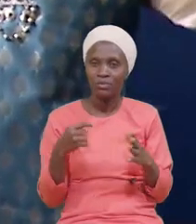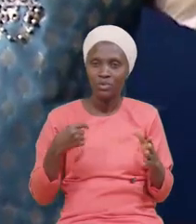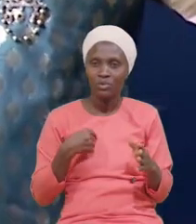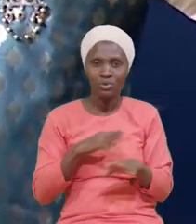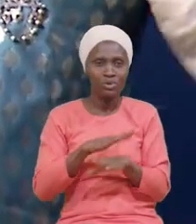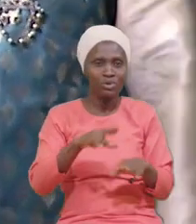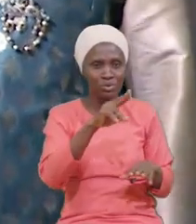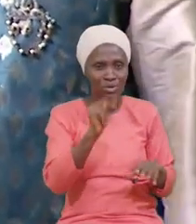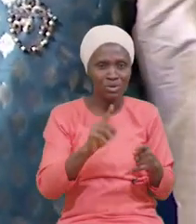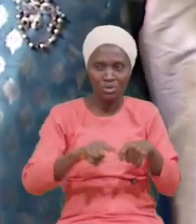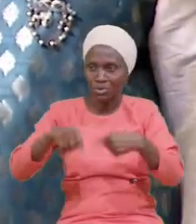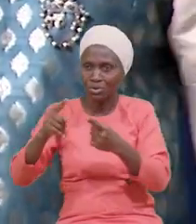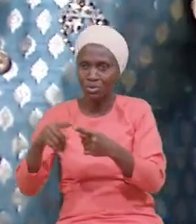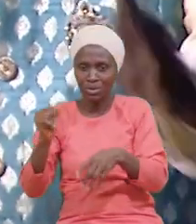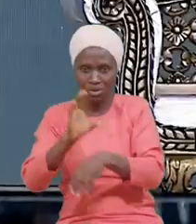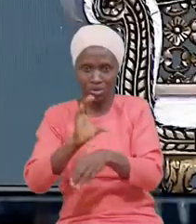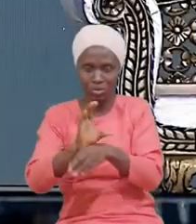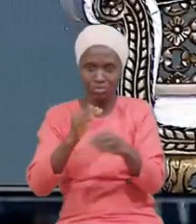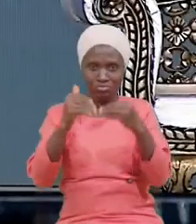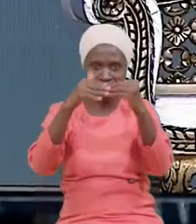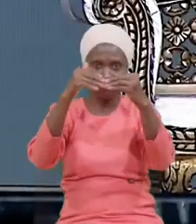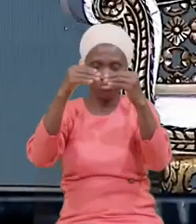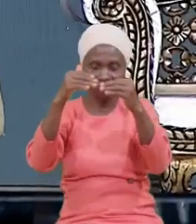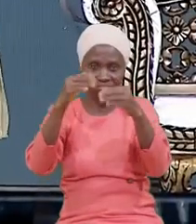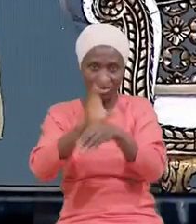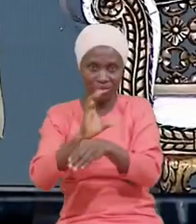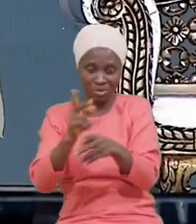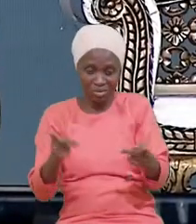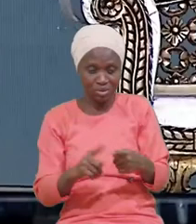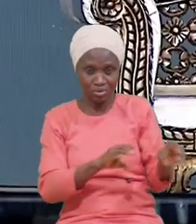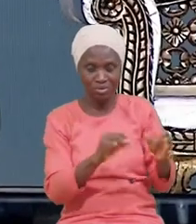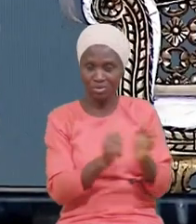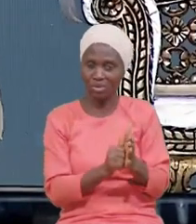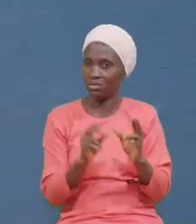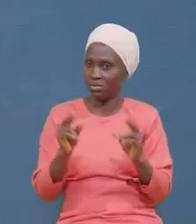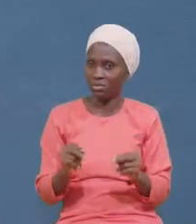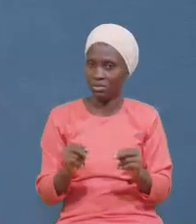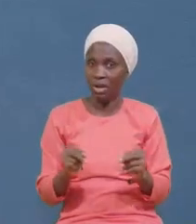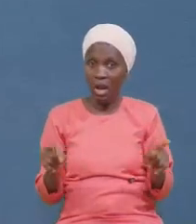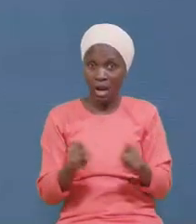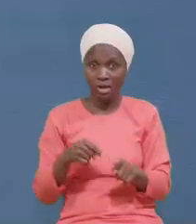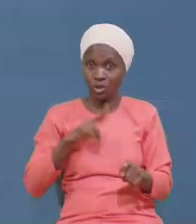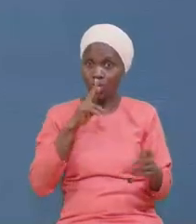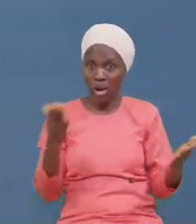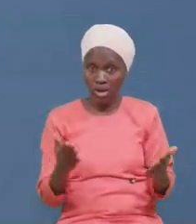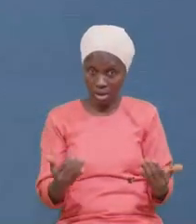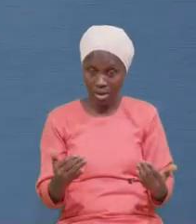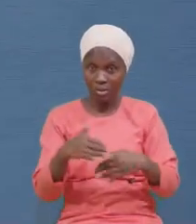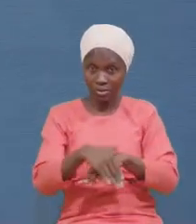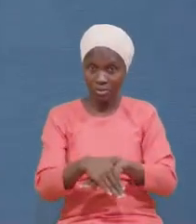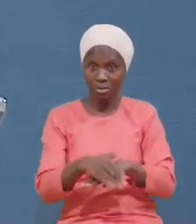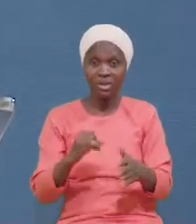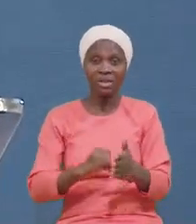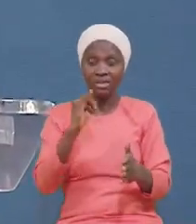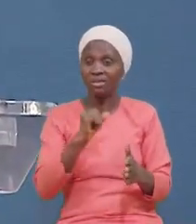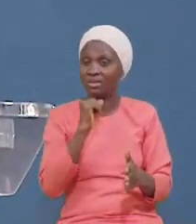church building to do that manam ala cheyadaniki alaya bhavananiki vellalsina pani ledhu here tonight ee ratri ikkada undagane it is not